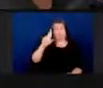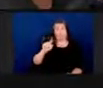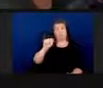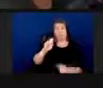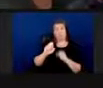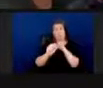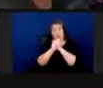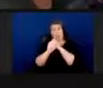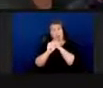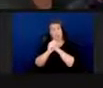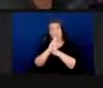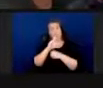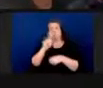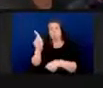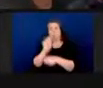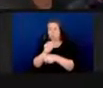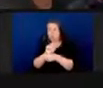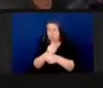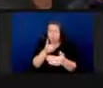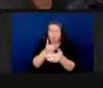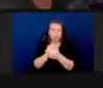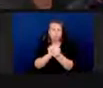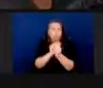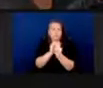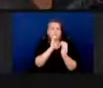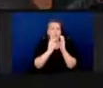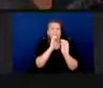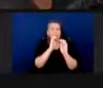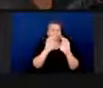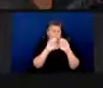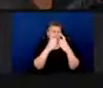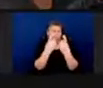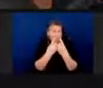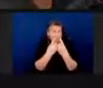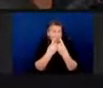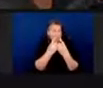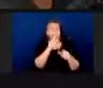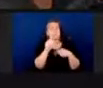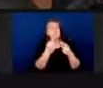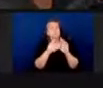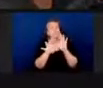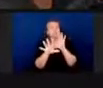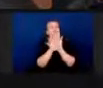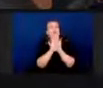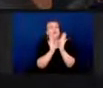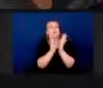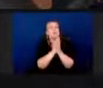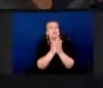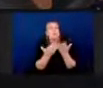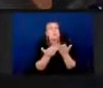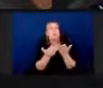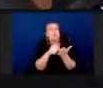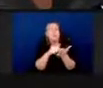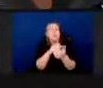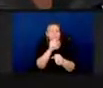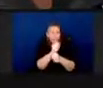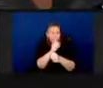Kwa sasa tuna andaa rasilimali zetu za kujiuza ili kuhakikisha